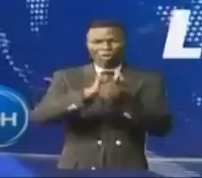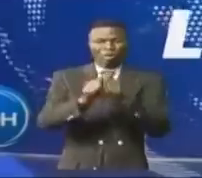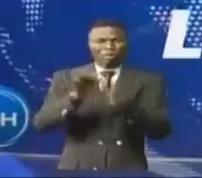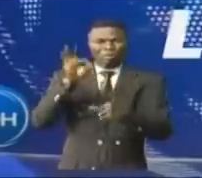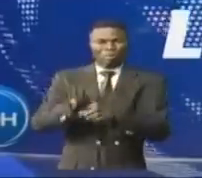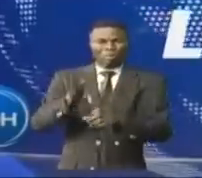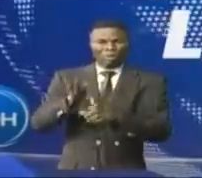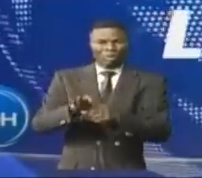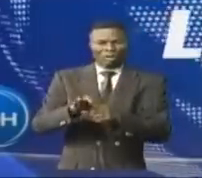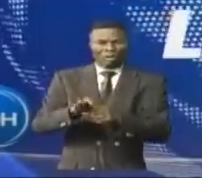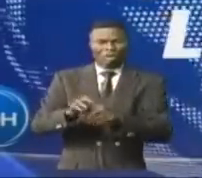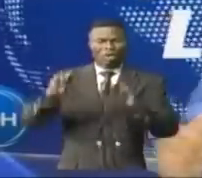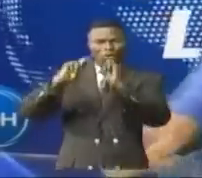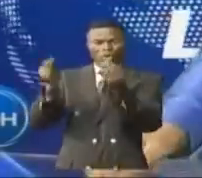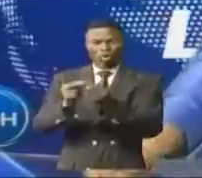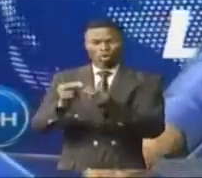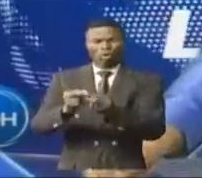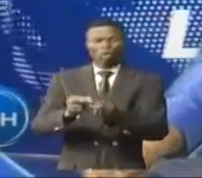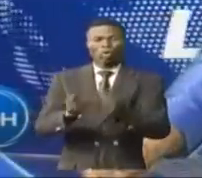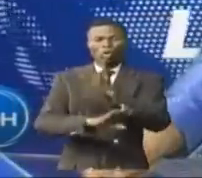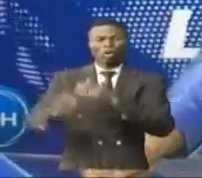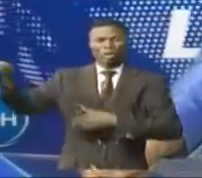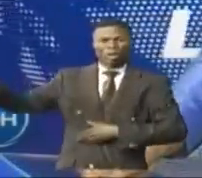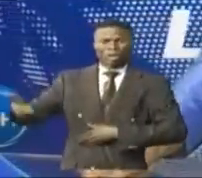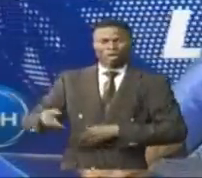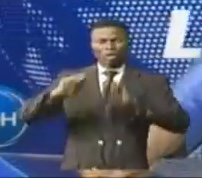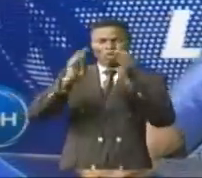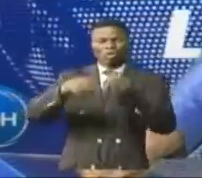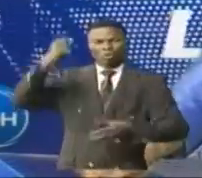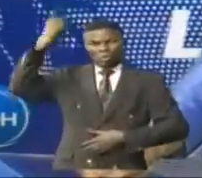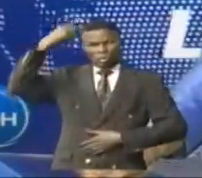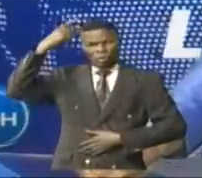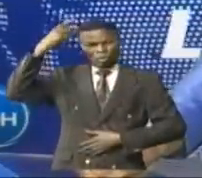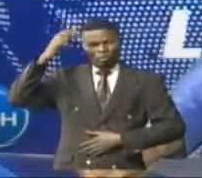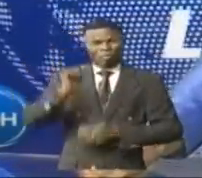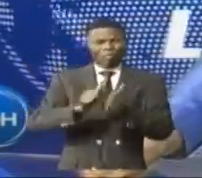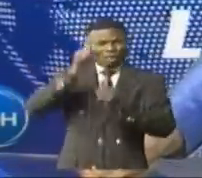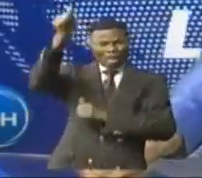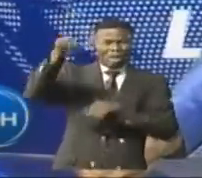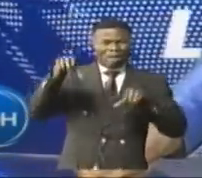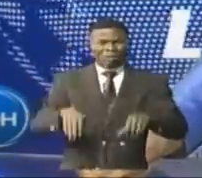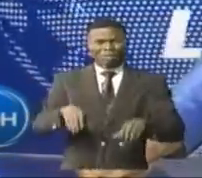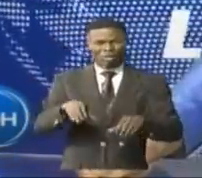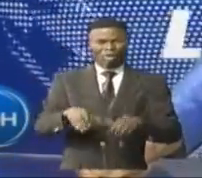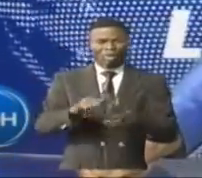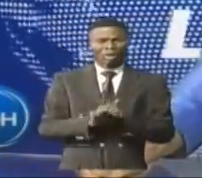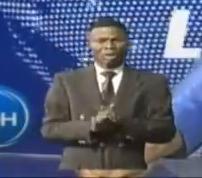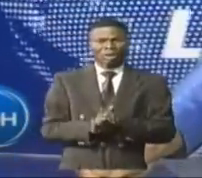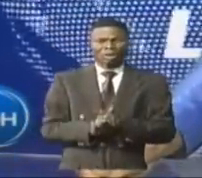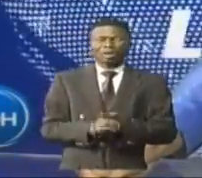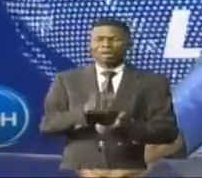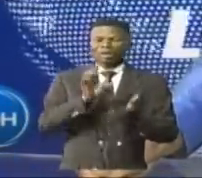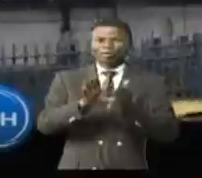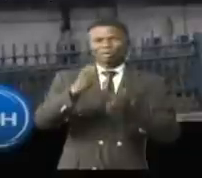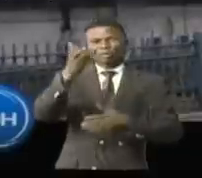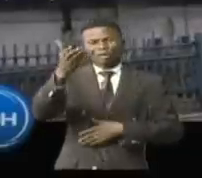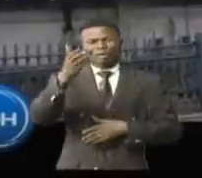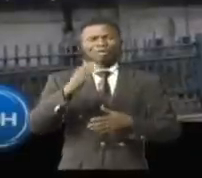électoral. Dernier groupe à être reçu, c'est le parti politique Avenir du Congo, ACO, Tétis Samba.